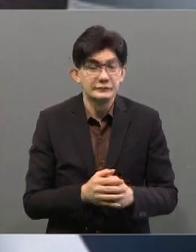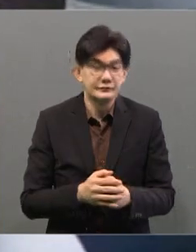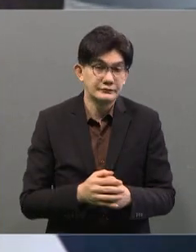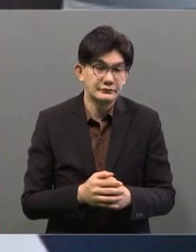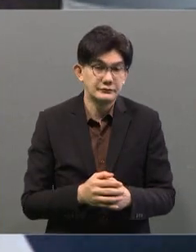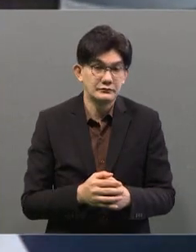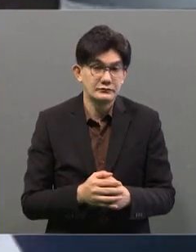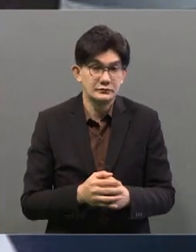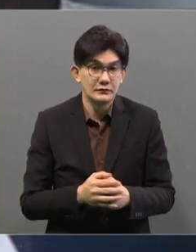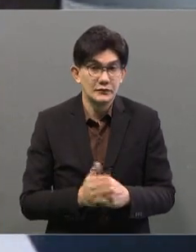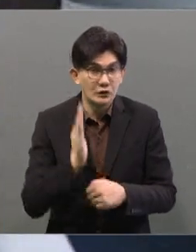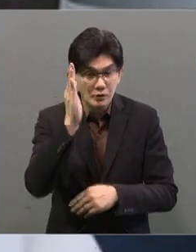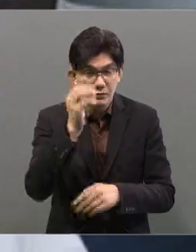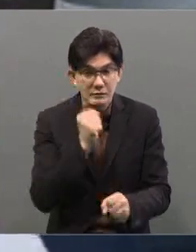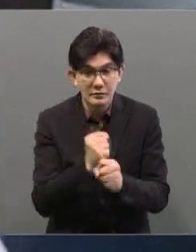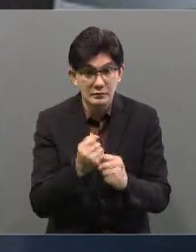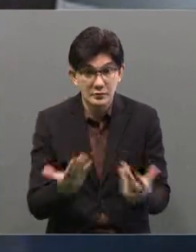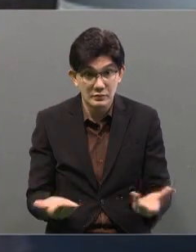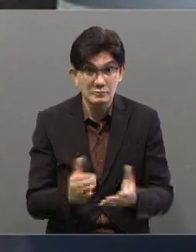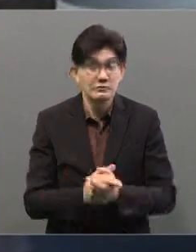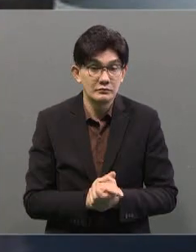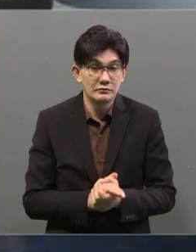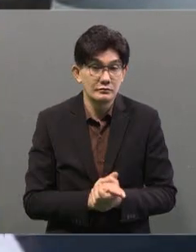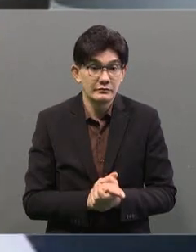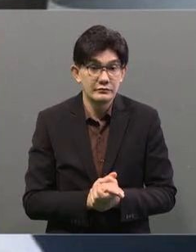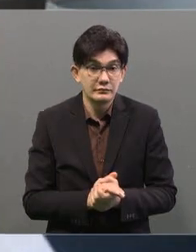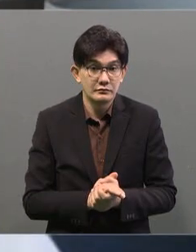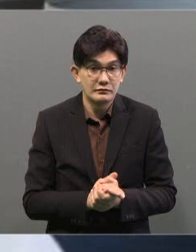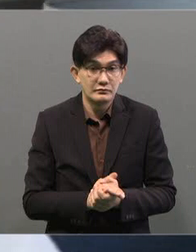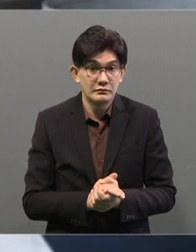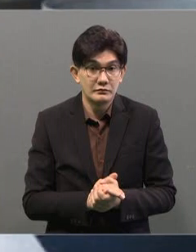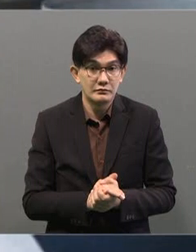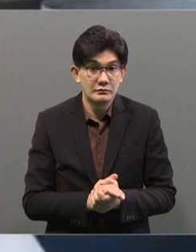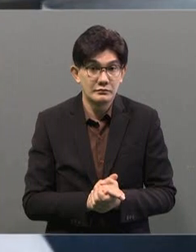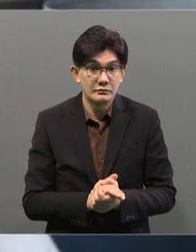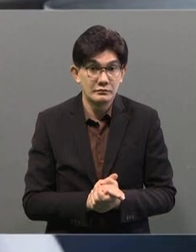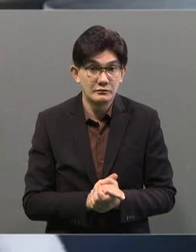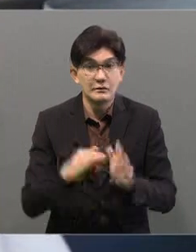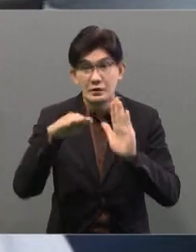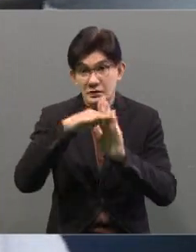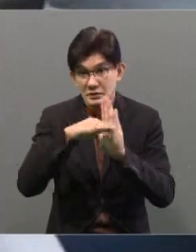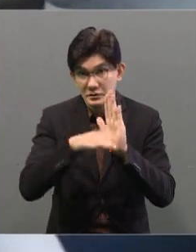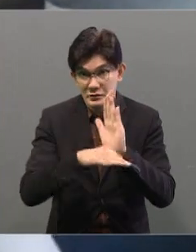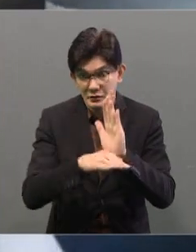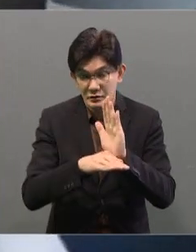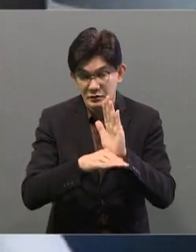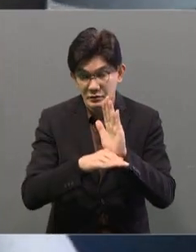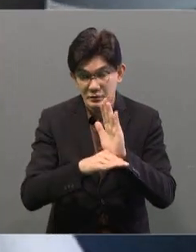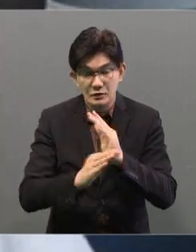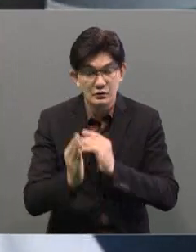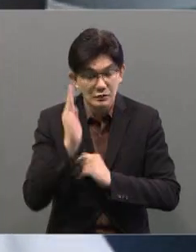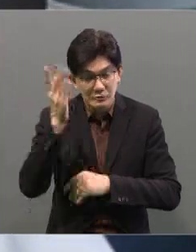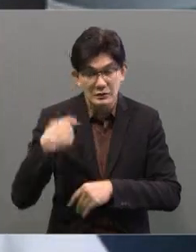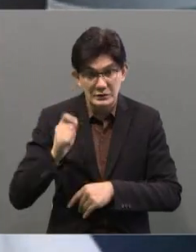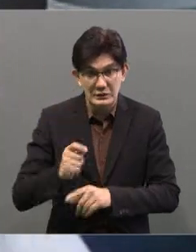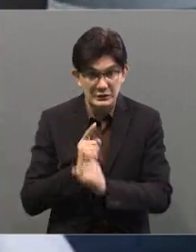ฟ้องแล้วหลังจากนี้เราดำเนินการอะไรต่อครับ เจ้าท่าก็คงดำเนินการในตามขั้นตอนของเจ้าท่าต่อไป เข